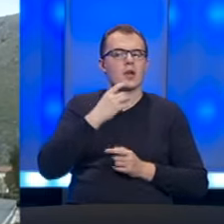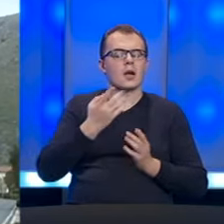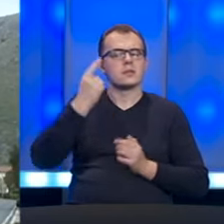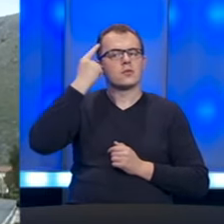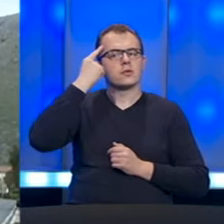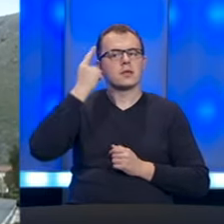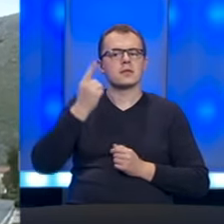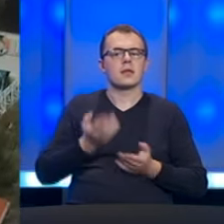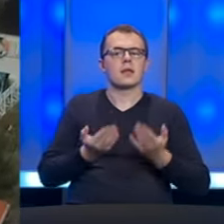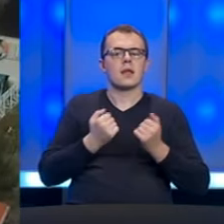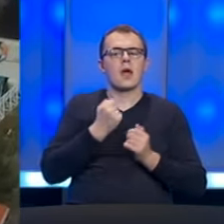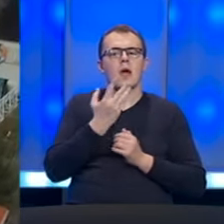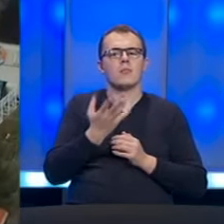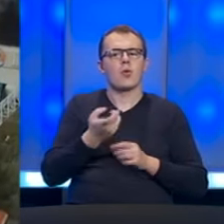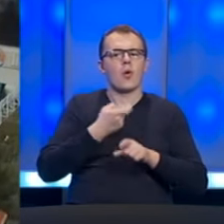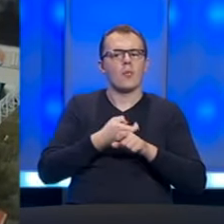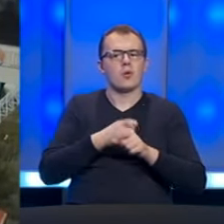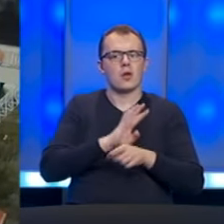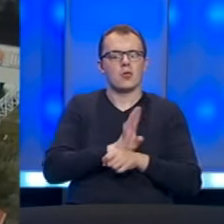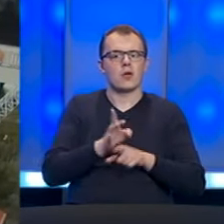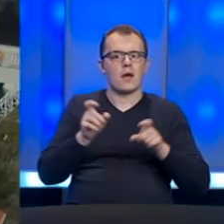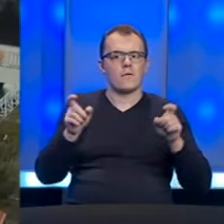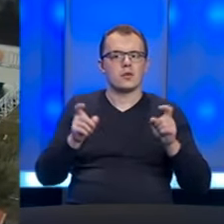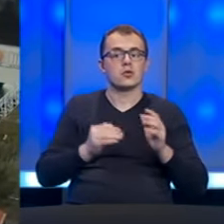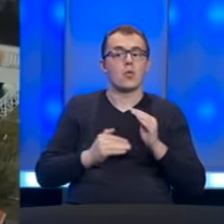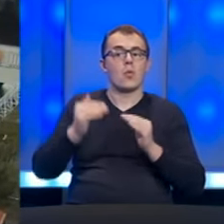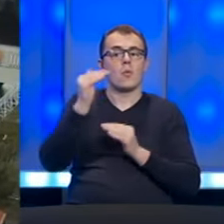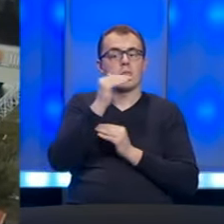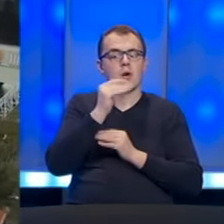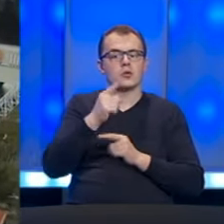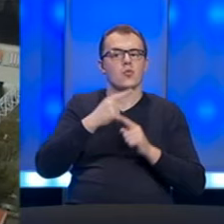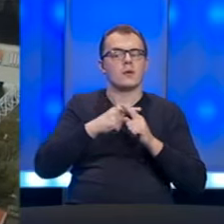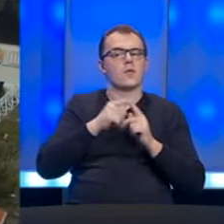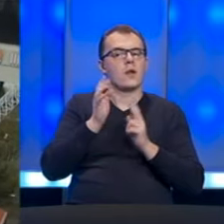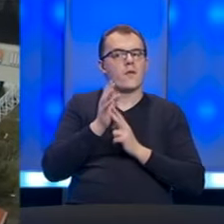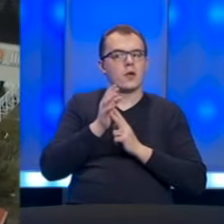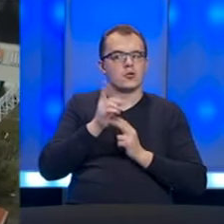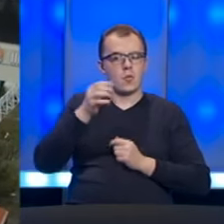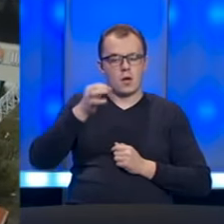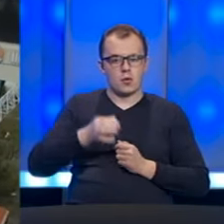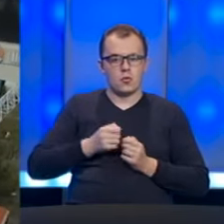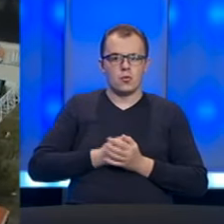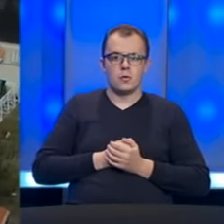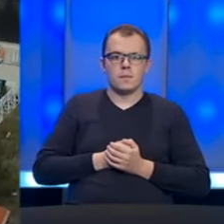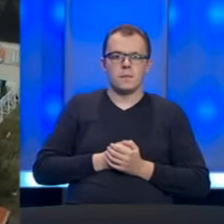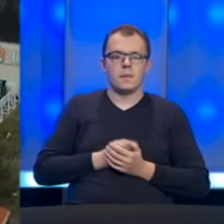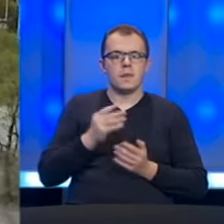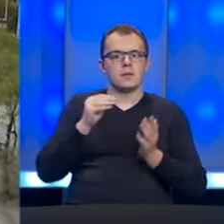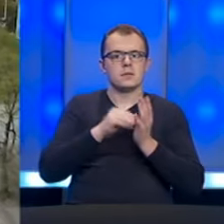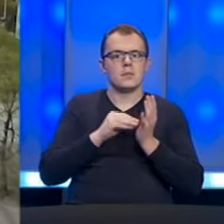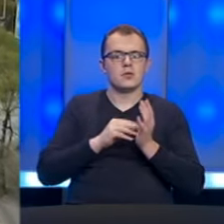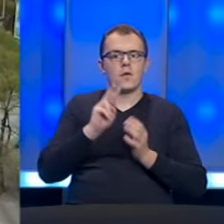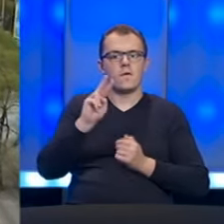saznali da je broj oboljelih od koronavirusa u porastu u Hercegovačko-neretvanskom kantonu. Zabilježeno